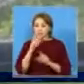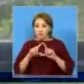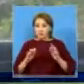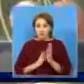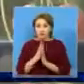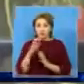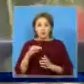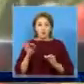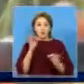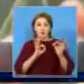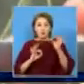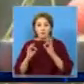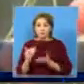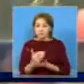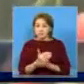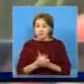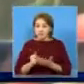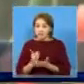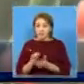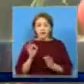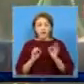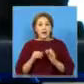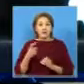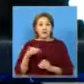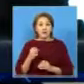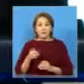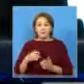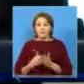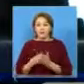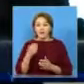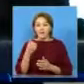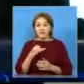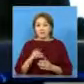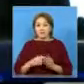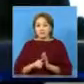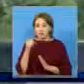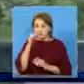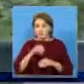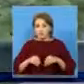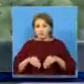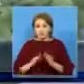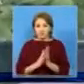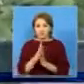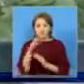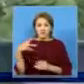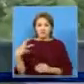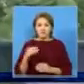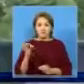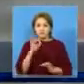выращиванию клубники. Здесь собирается урожай ягод с апреля по май. Всего с начала года на закрытом грунте вырастили свыше 20